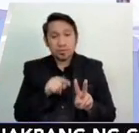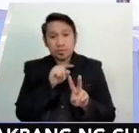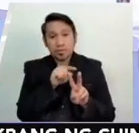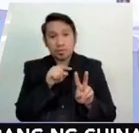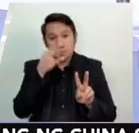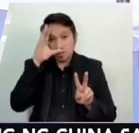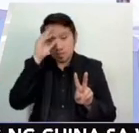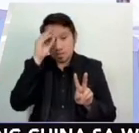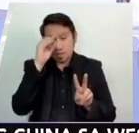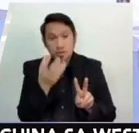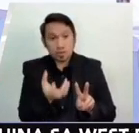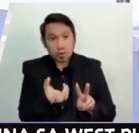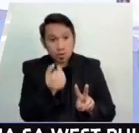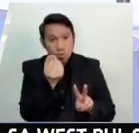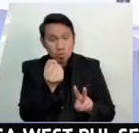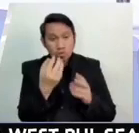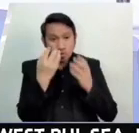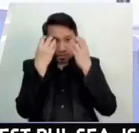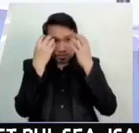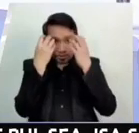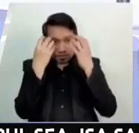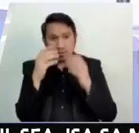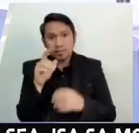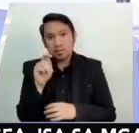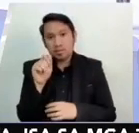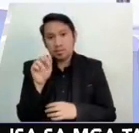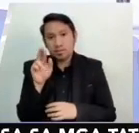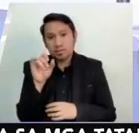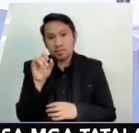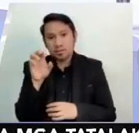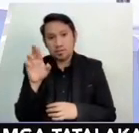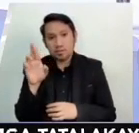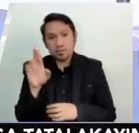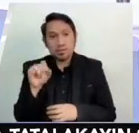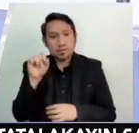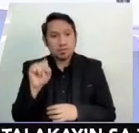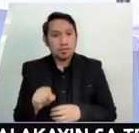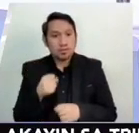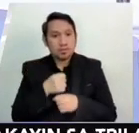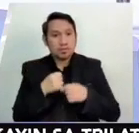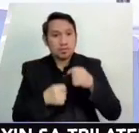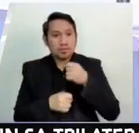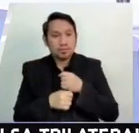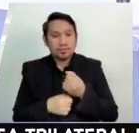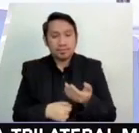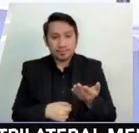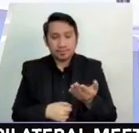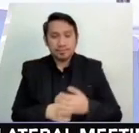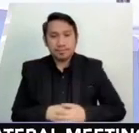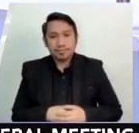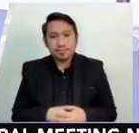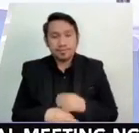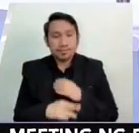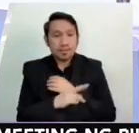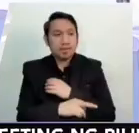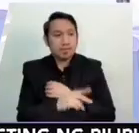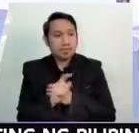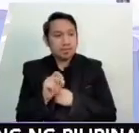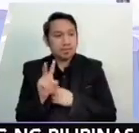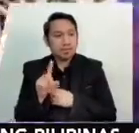Polomolok, South Cotabato. Darito unang balita ni Abby Caballero ng GMA Regional TV 1